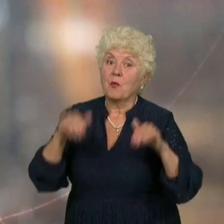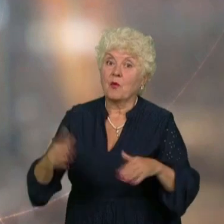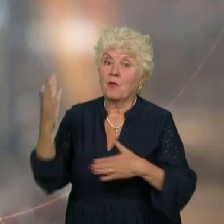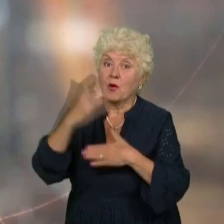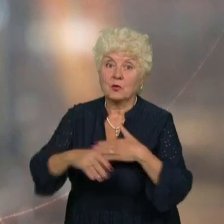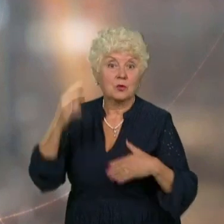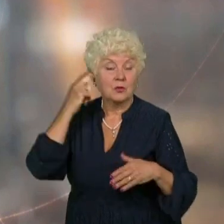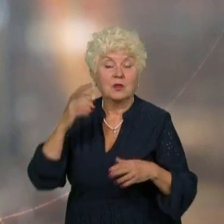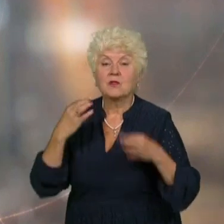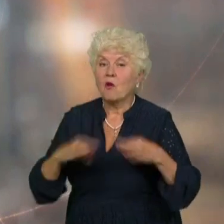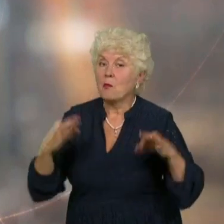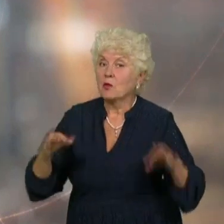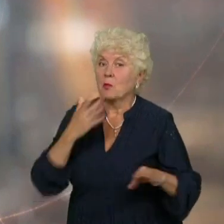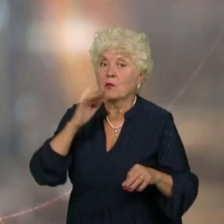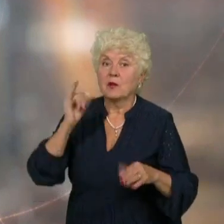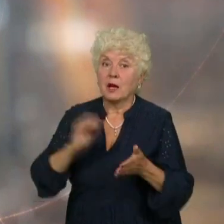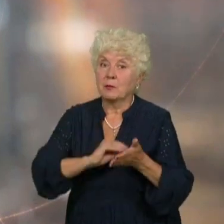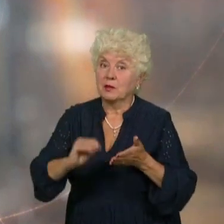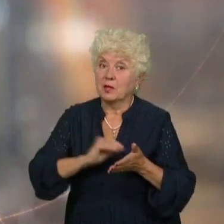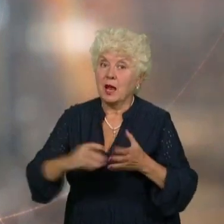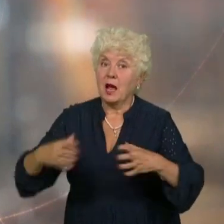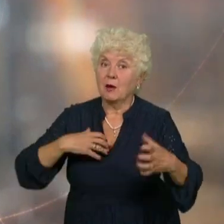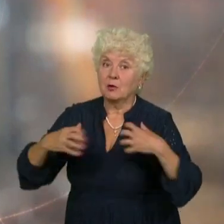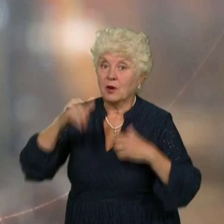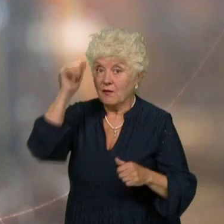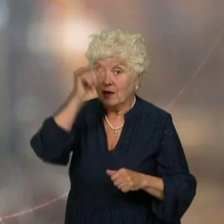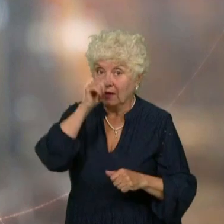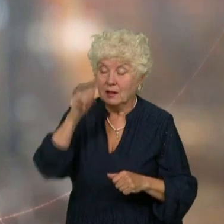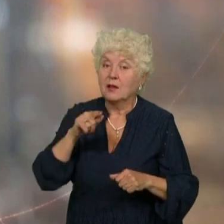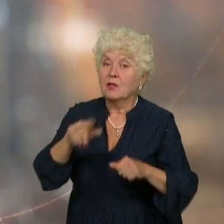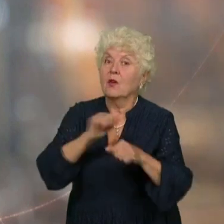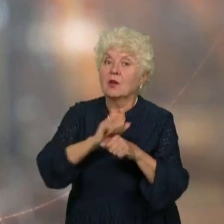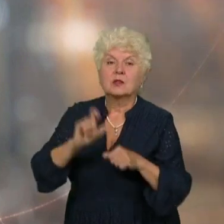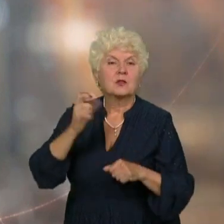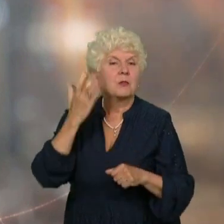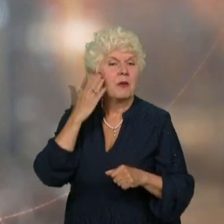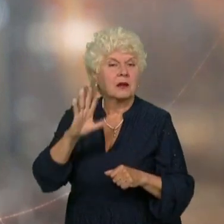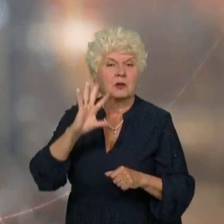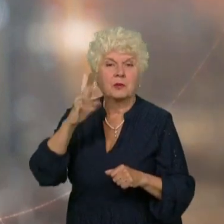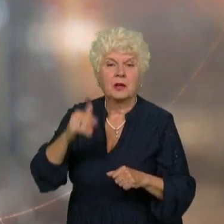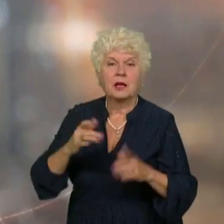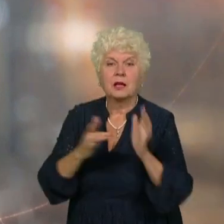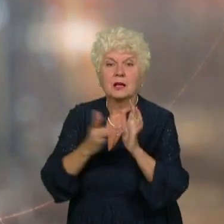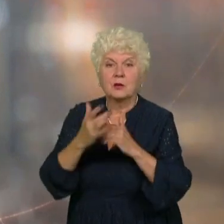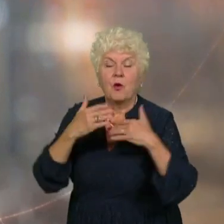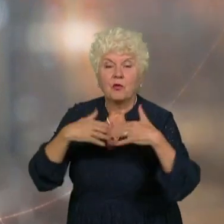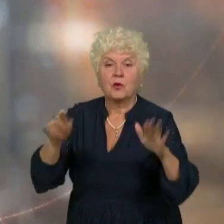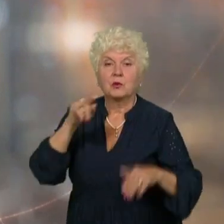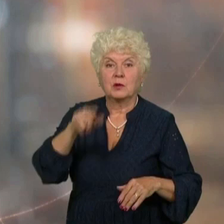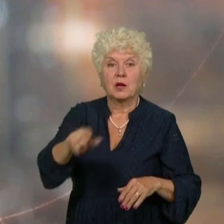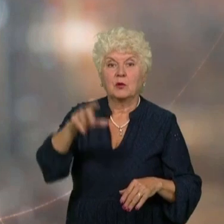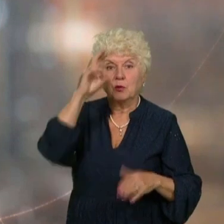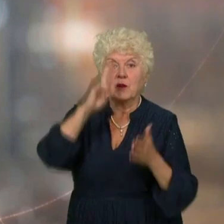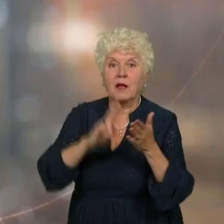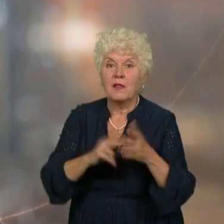i swobodnie mówić jak pisze nam autor Ewangelii To jest coś bardzo pięknego Jezus otworzył tego człowieka na słowo